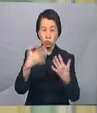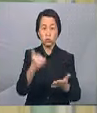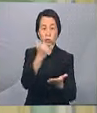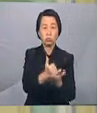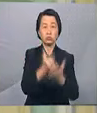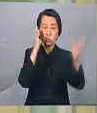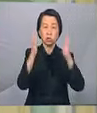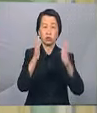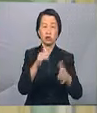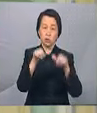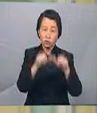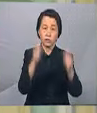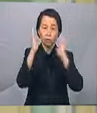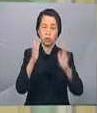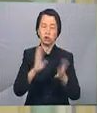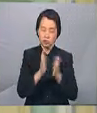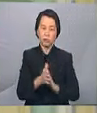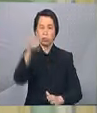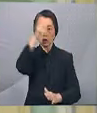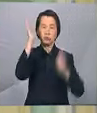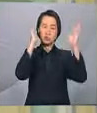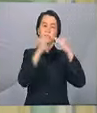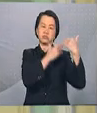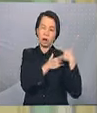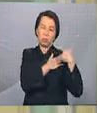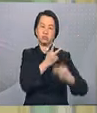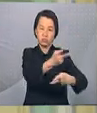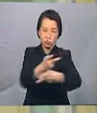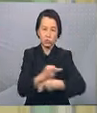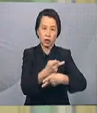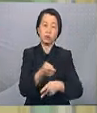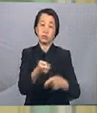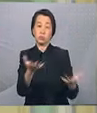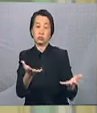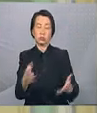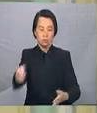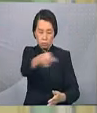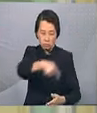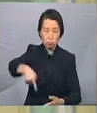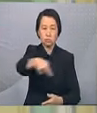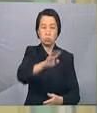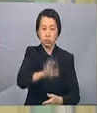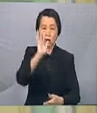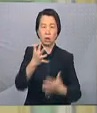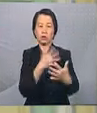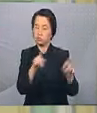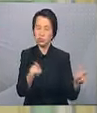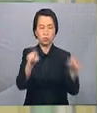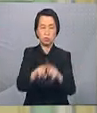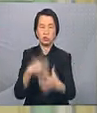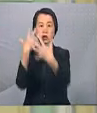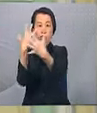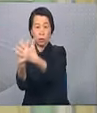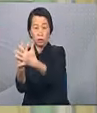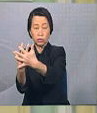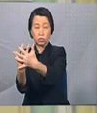menjadi tanggungjawab kita untuk menjaga kepentingan mereka. Oleh itu, mereka akan dikuarantin di